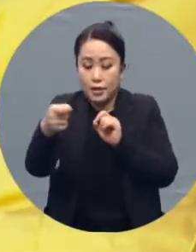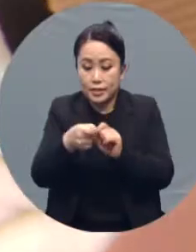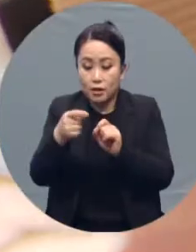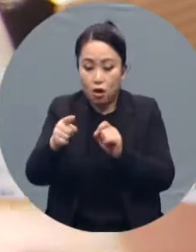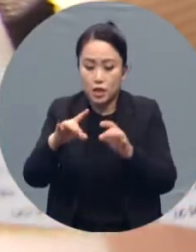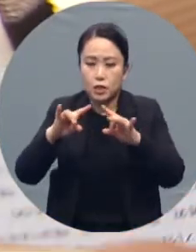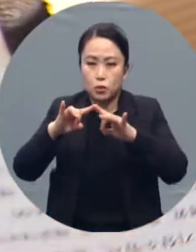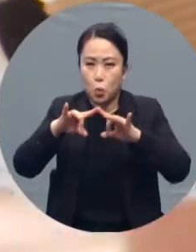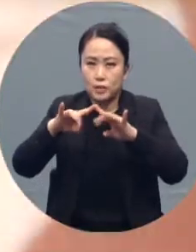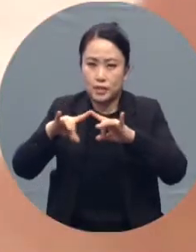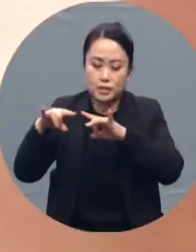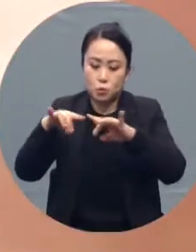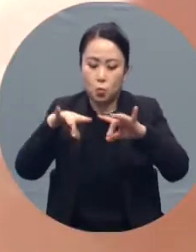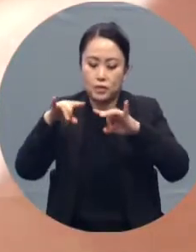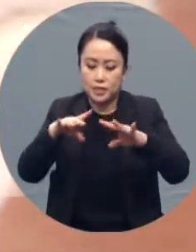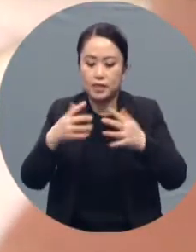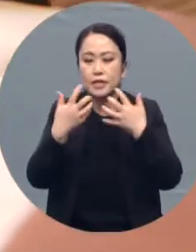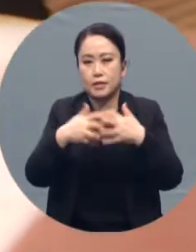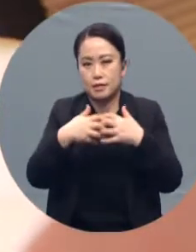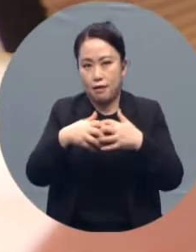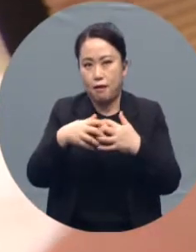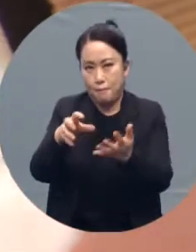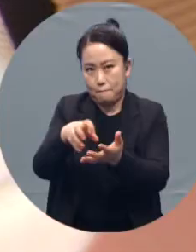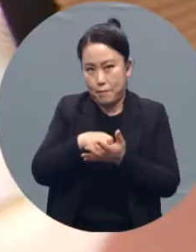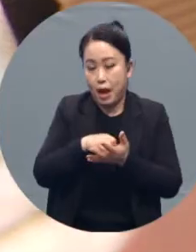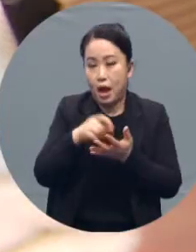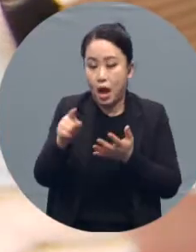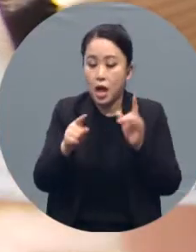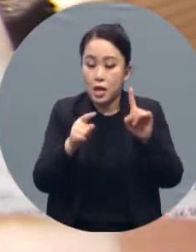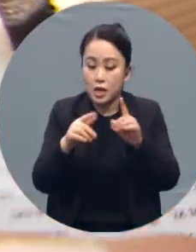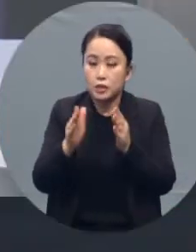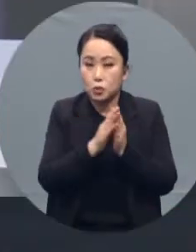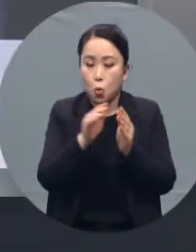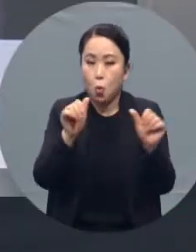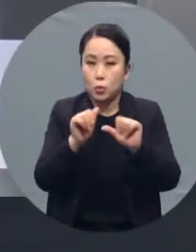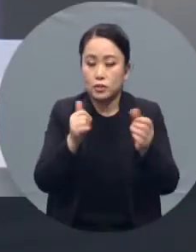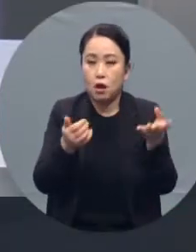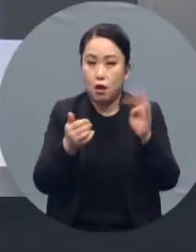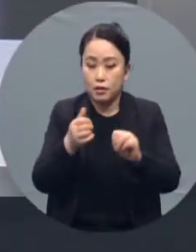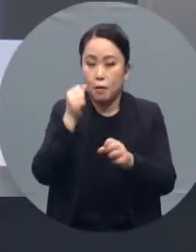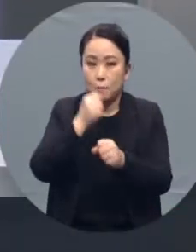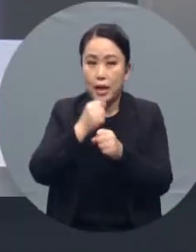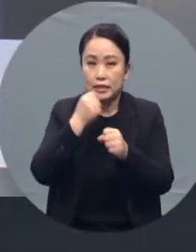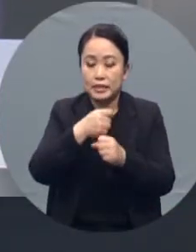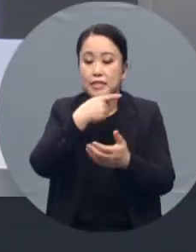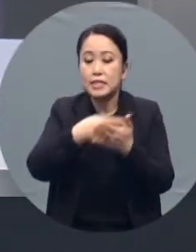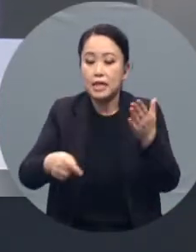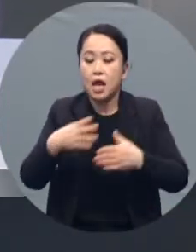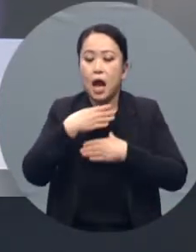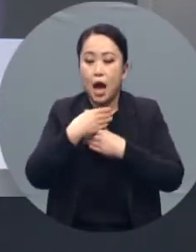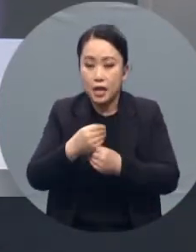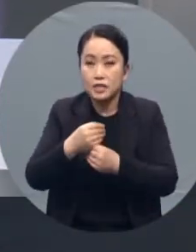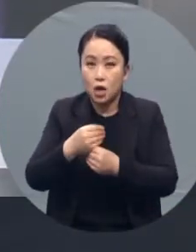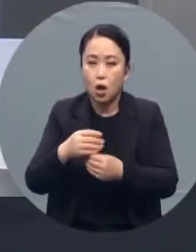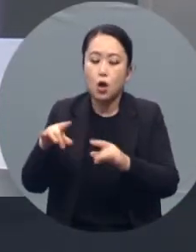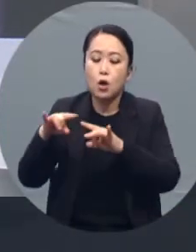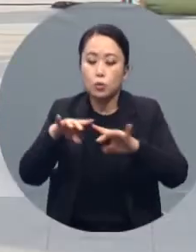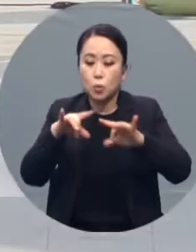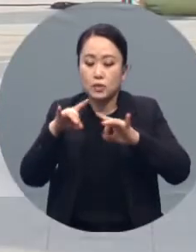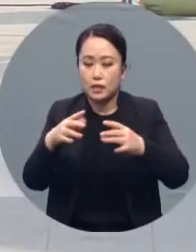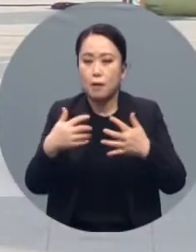투입됐습니다. 재난대응기관들이 예산 1조 5천억 원을 들여 구축한 재난안전통신망용